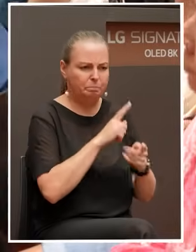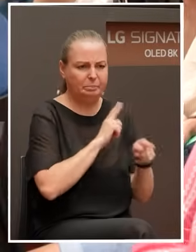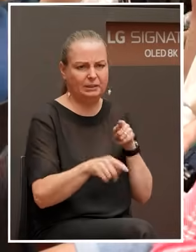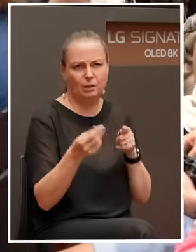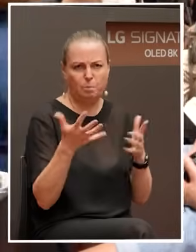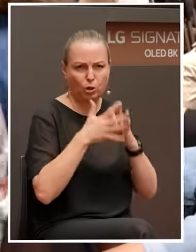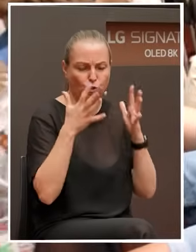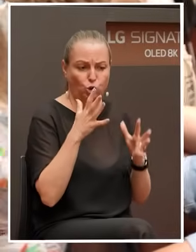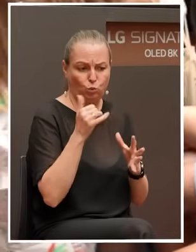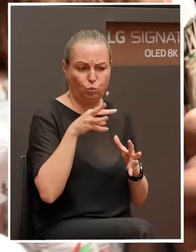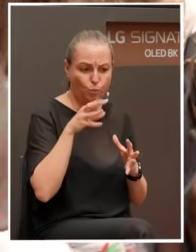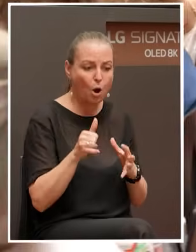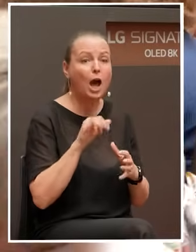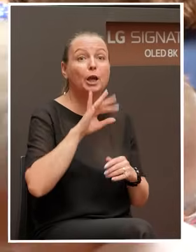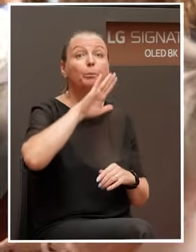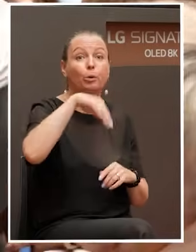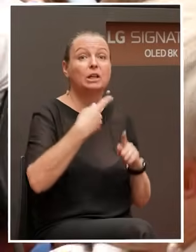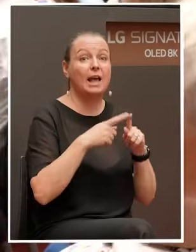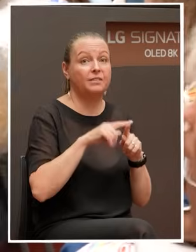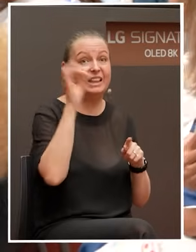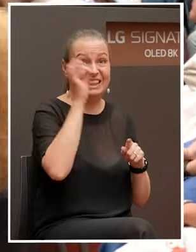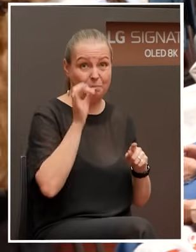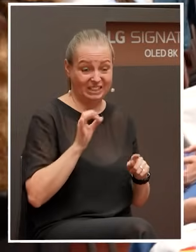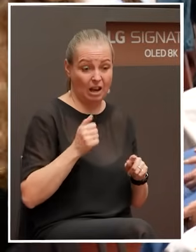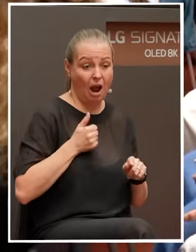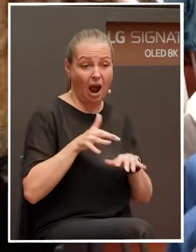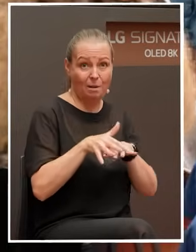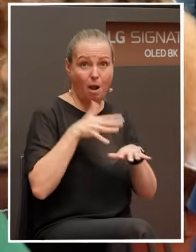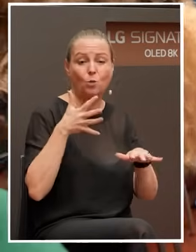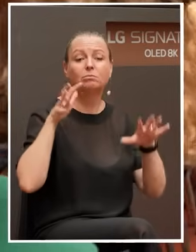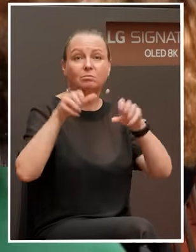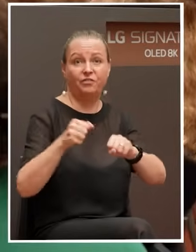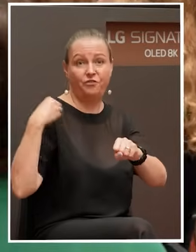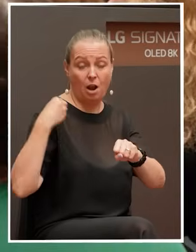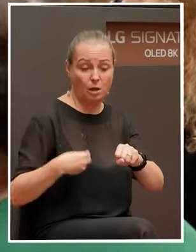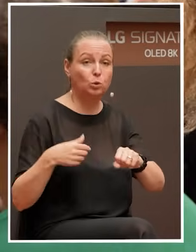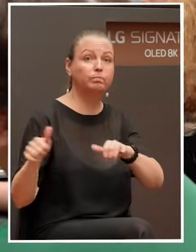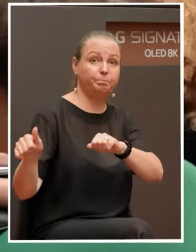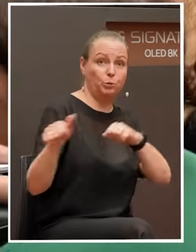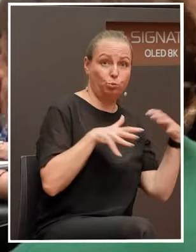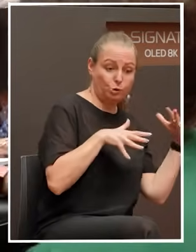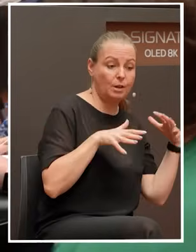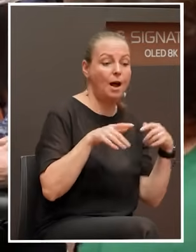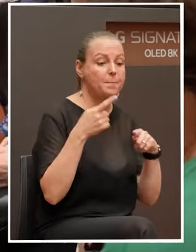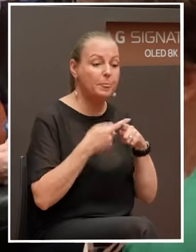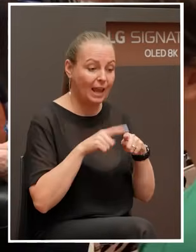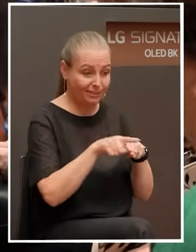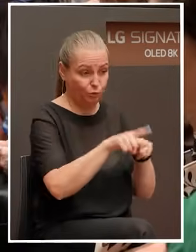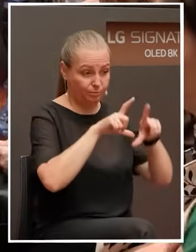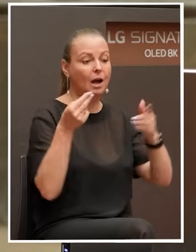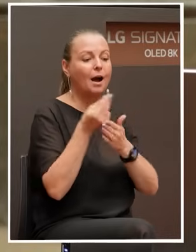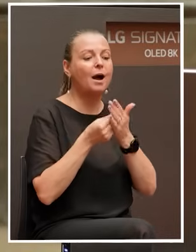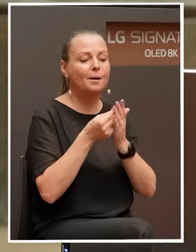сделали. После чего немецкая армия, оккупировавшая часть Франции, ушла. Вот это лубок, который